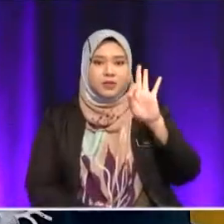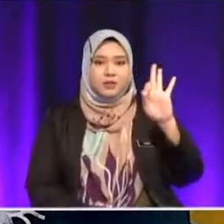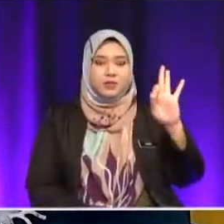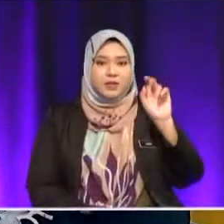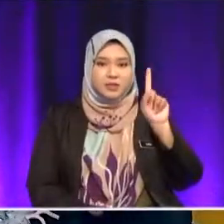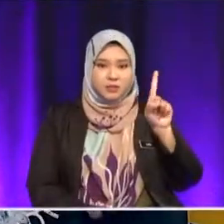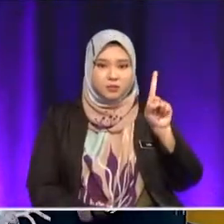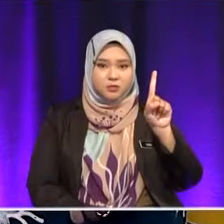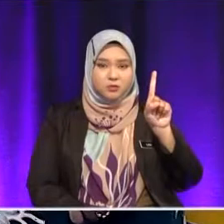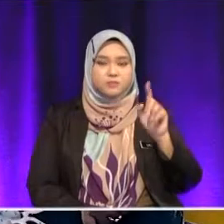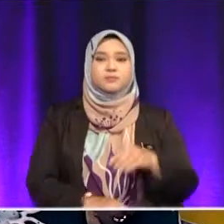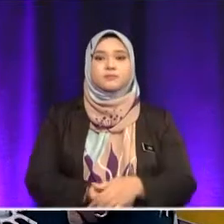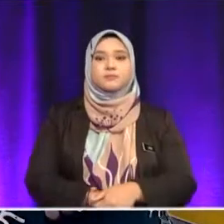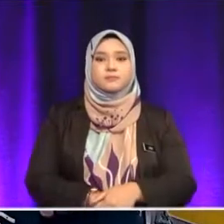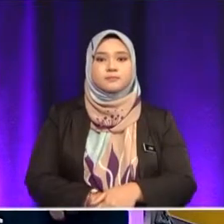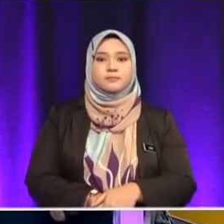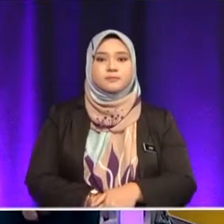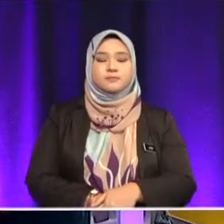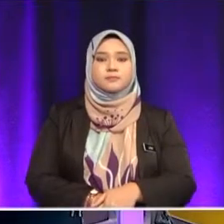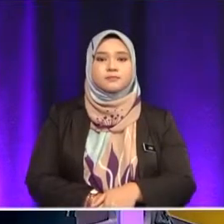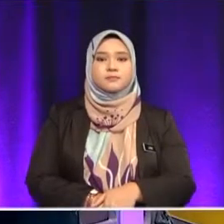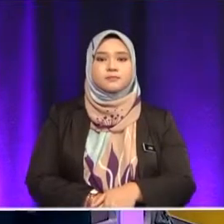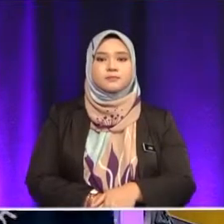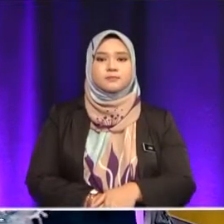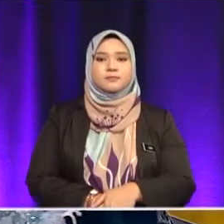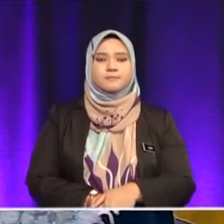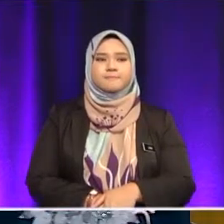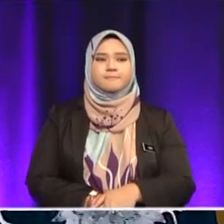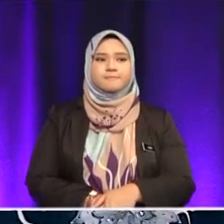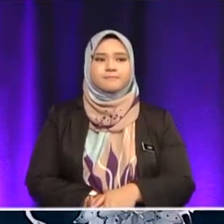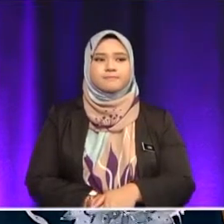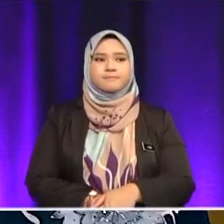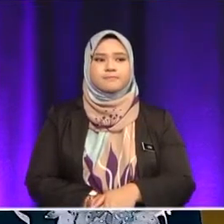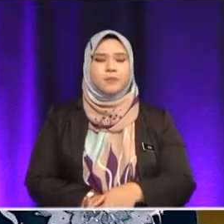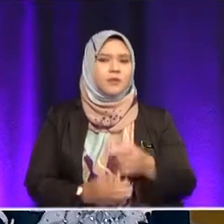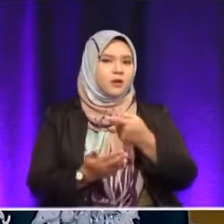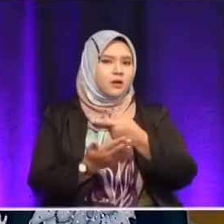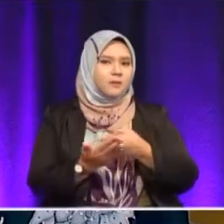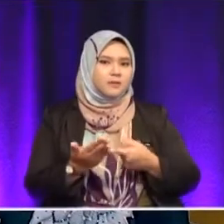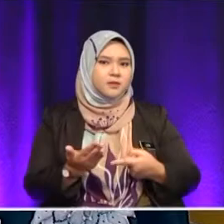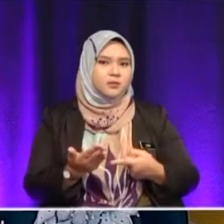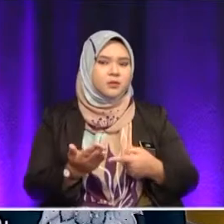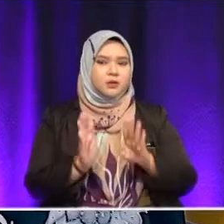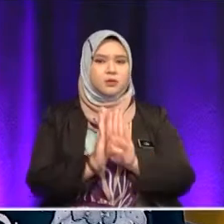30 tahun yang lalu Baiklah ya Apa pula penemuan di gua badak